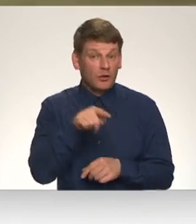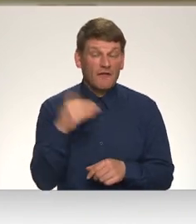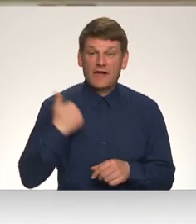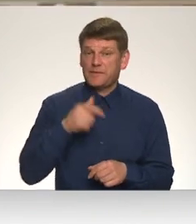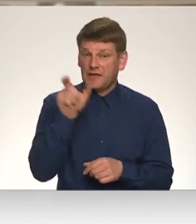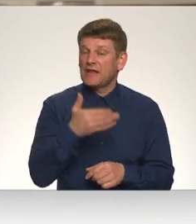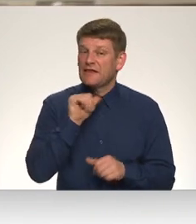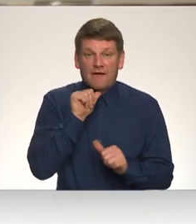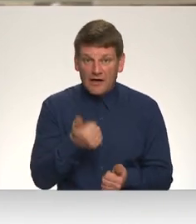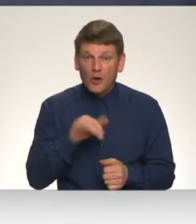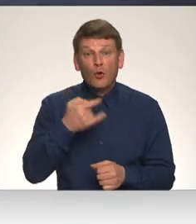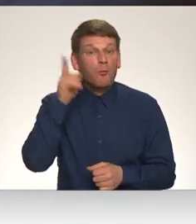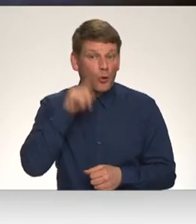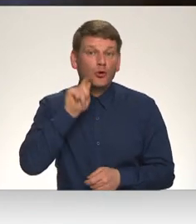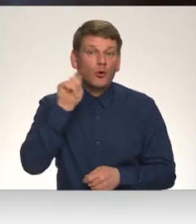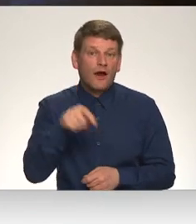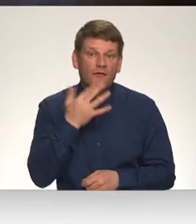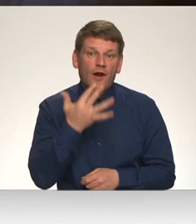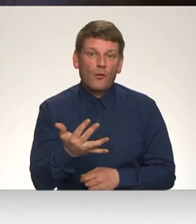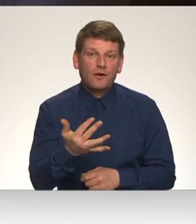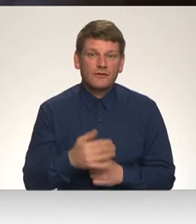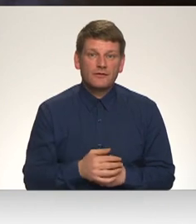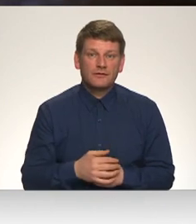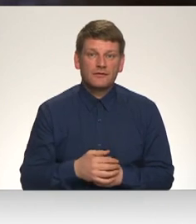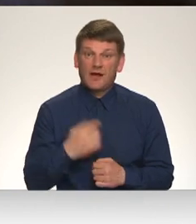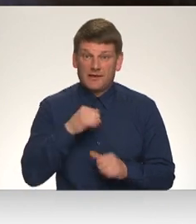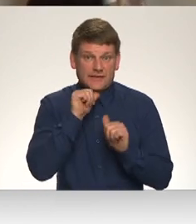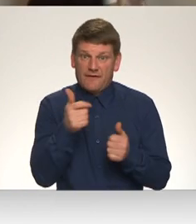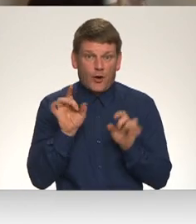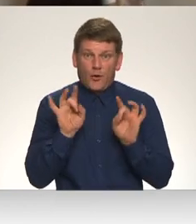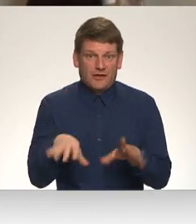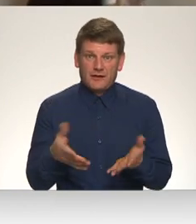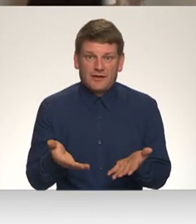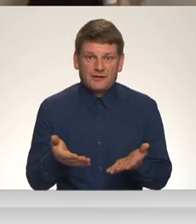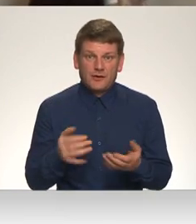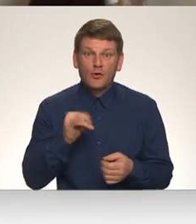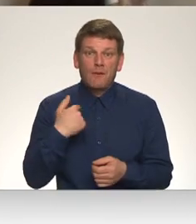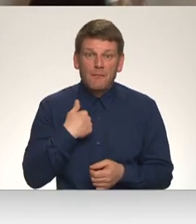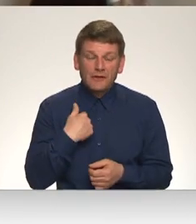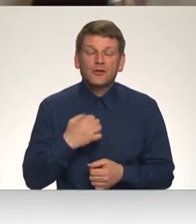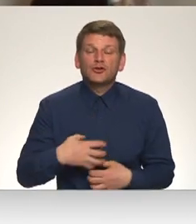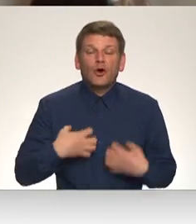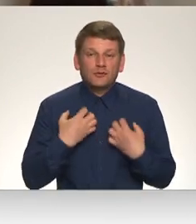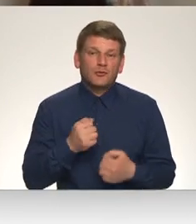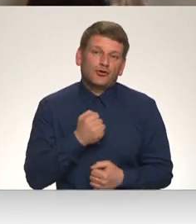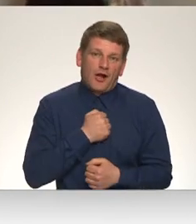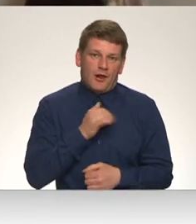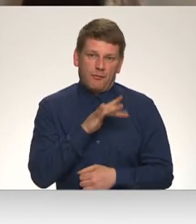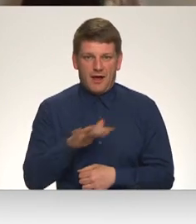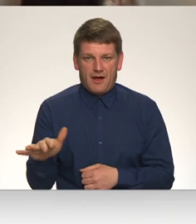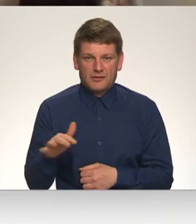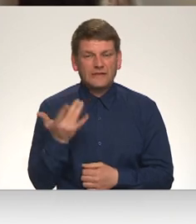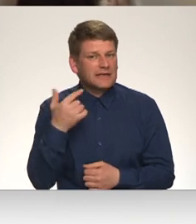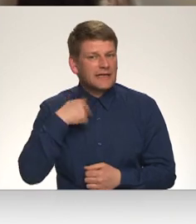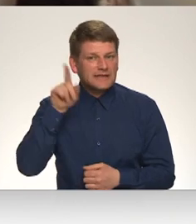Ventspilniece nav varējusi, jo prot ukraiņu valodu. Nu, es nevarēju atteikties, jo man šausmīgi žēl bērnus, nu, cik